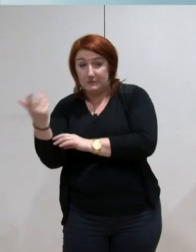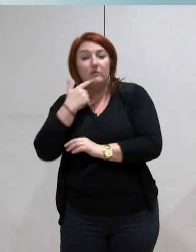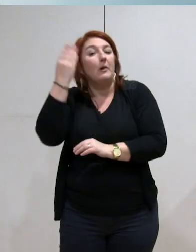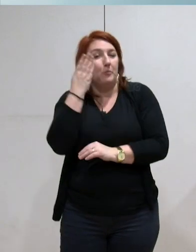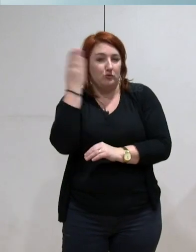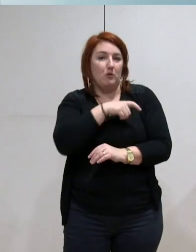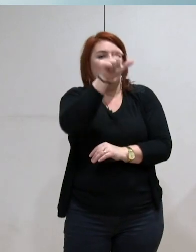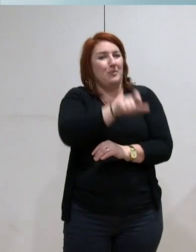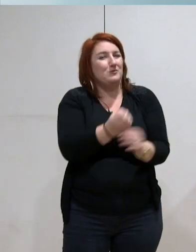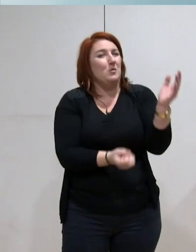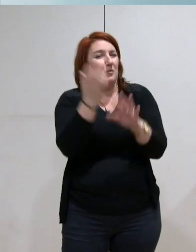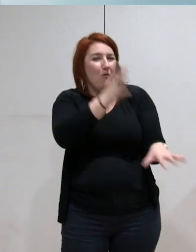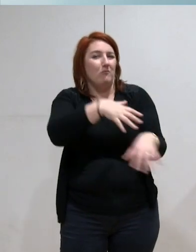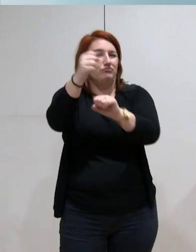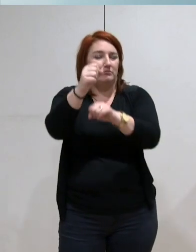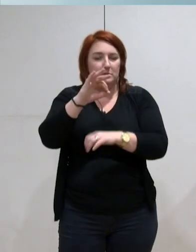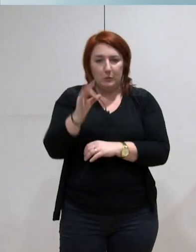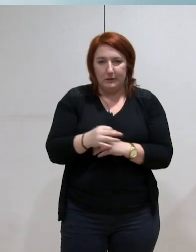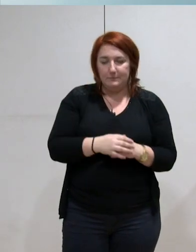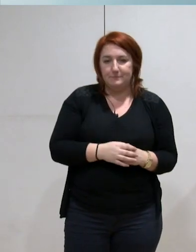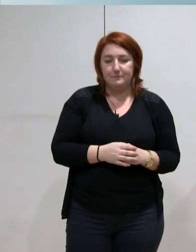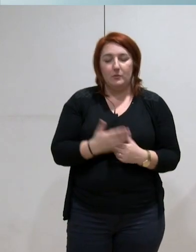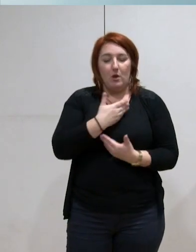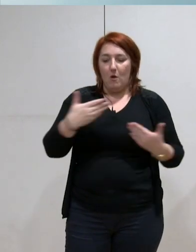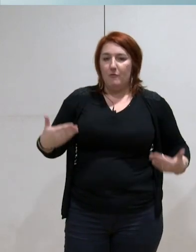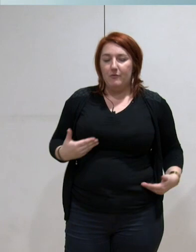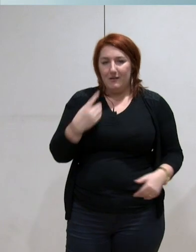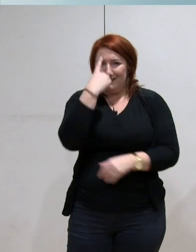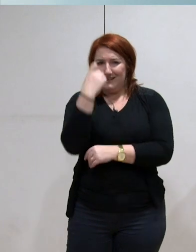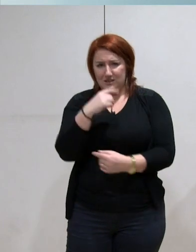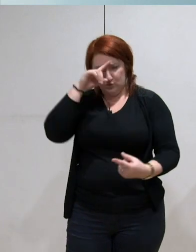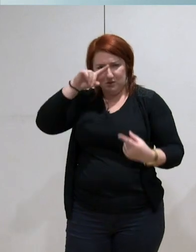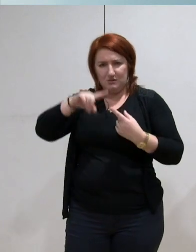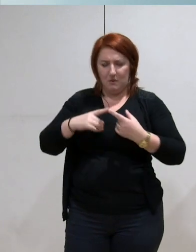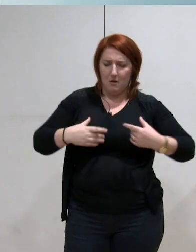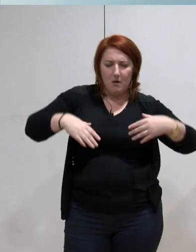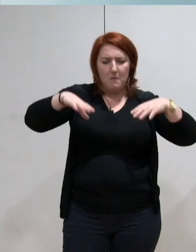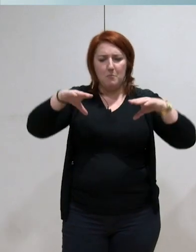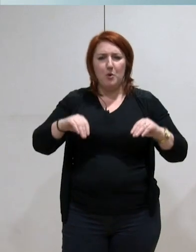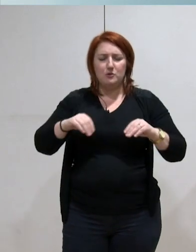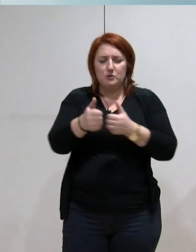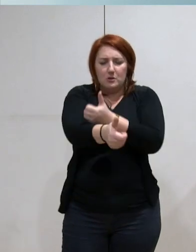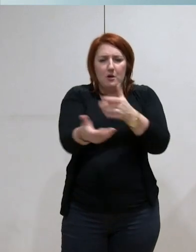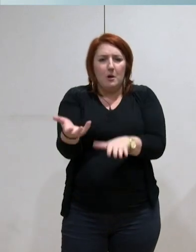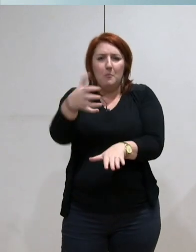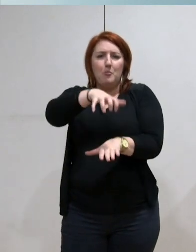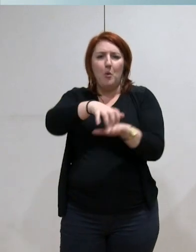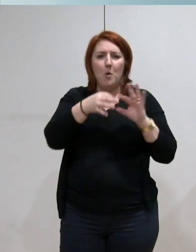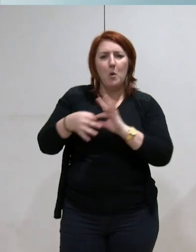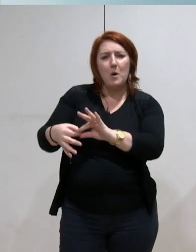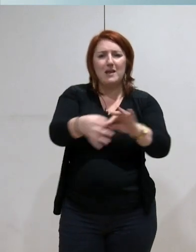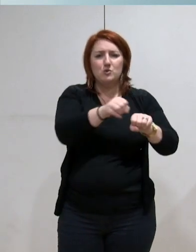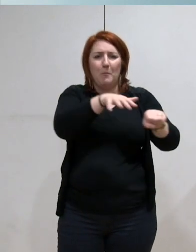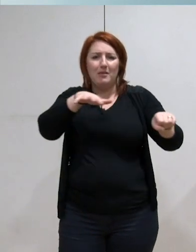nouvelles enfin la question posée sur le poste de responsable du pôle relation médias et information